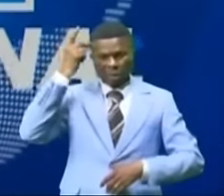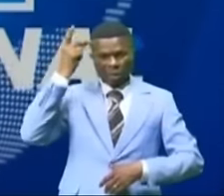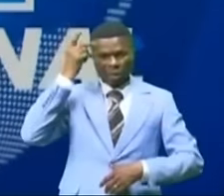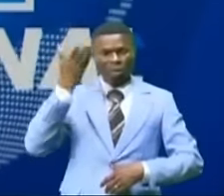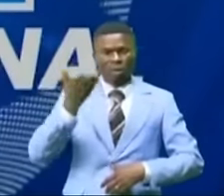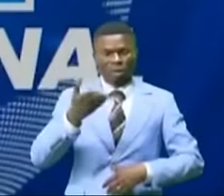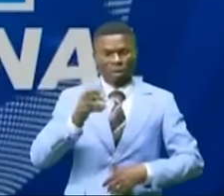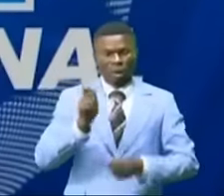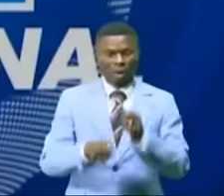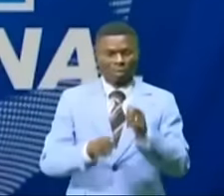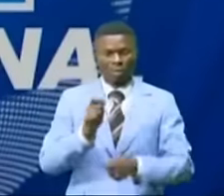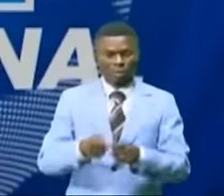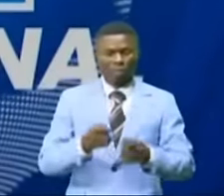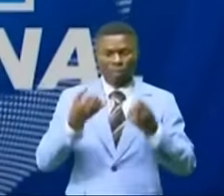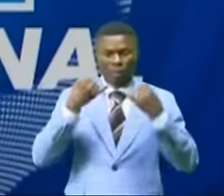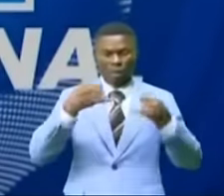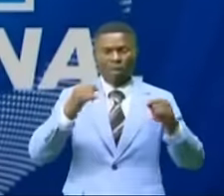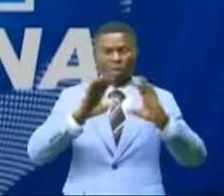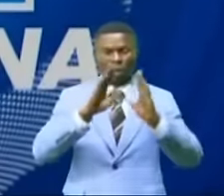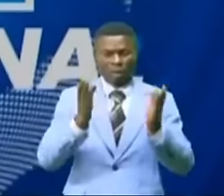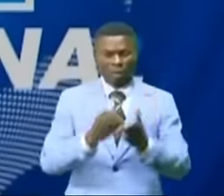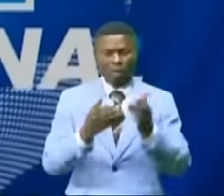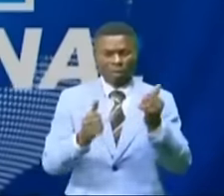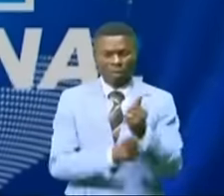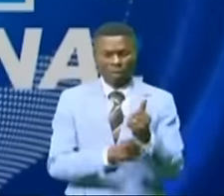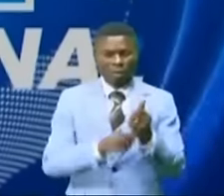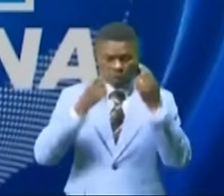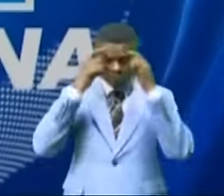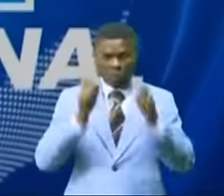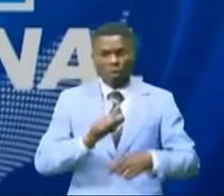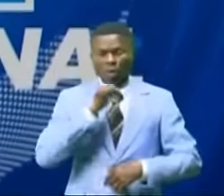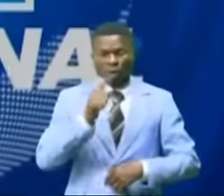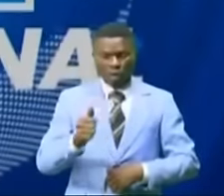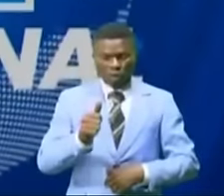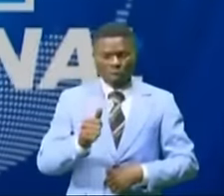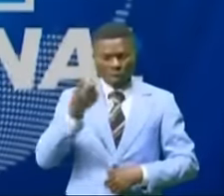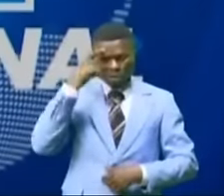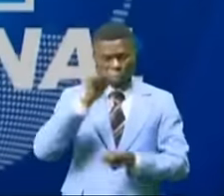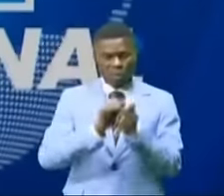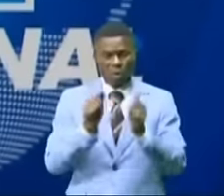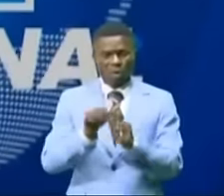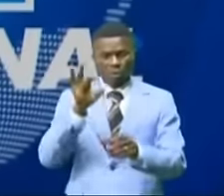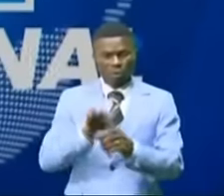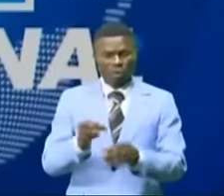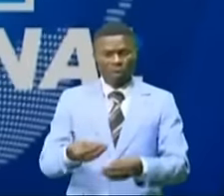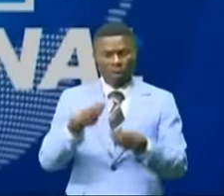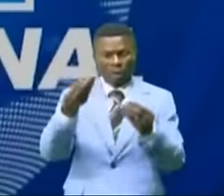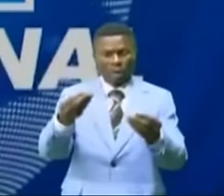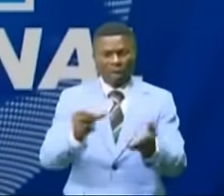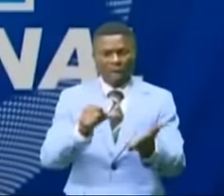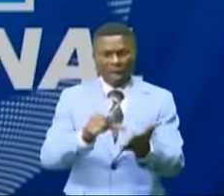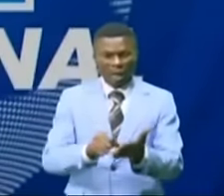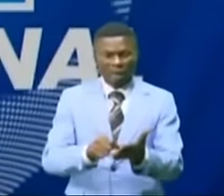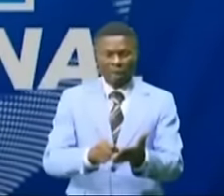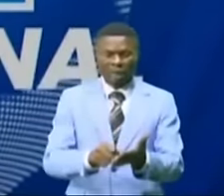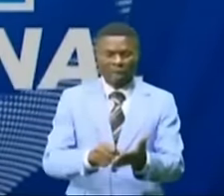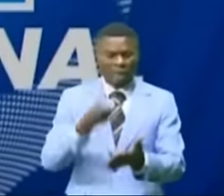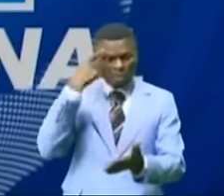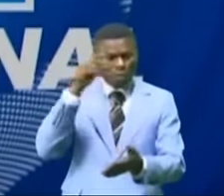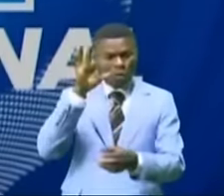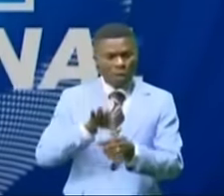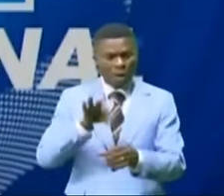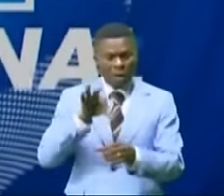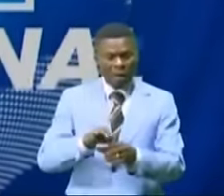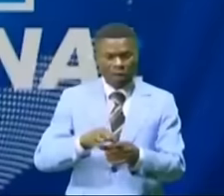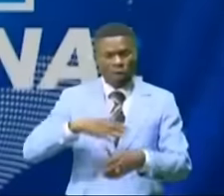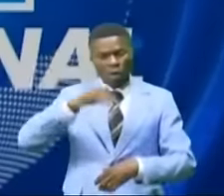Kinshasa, Matete, informe tous les candidats conseillers municipaux qui ont introduit une requête en contestation